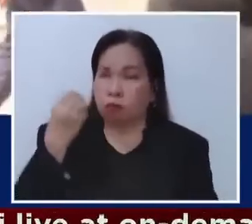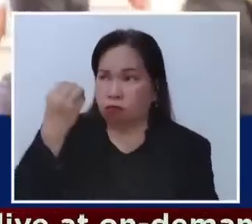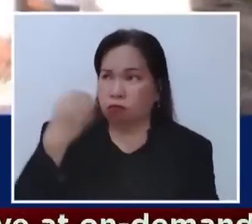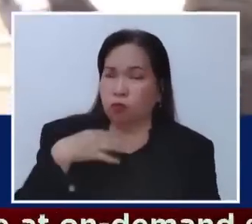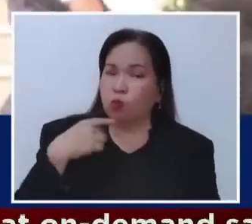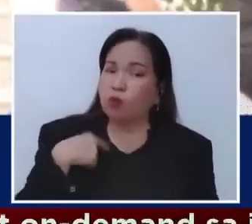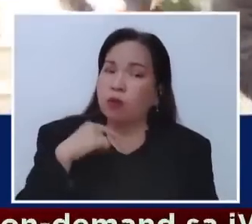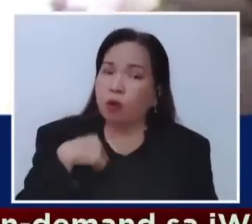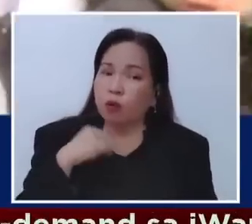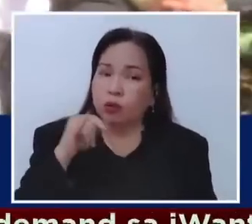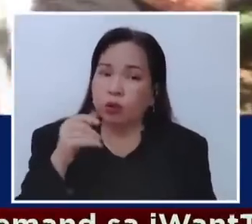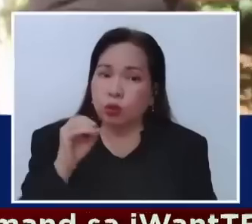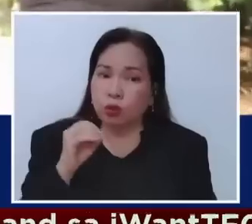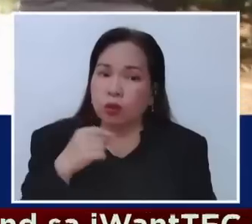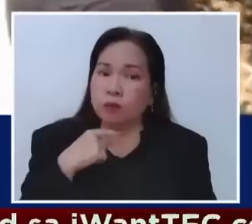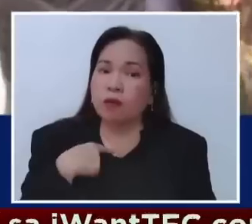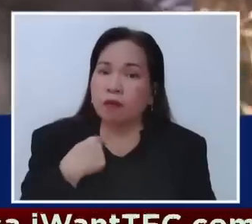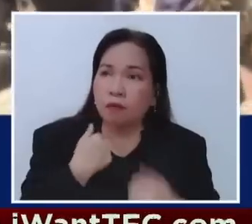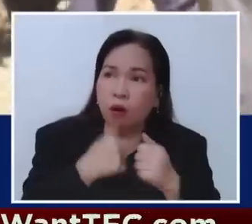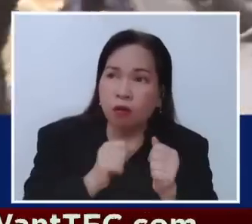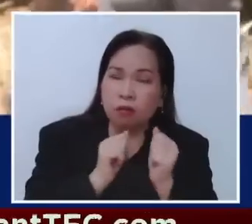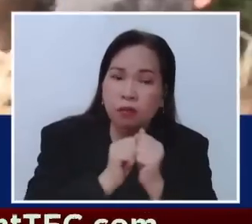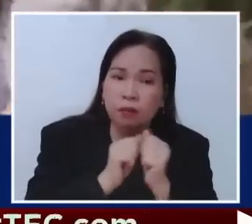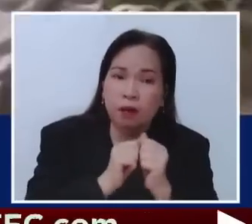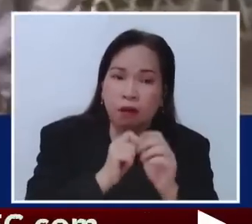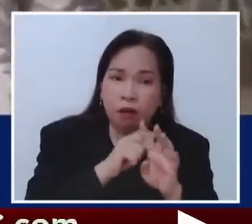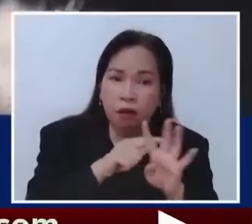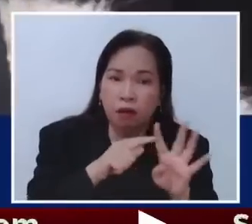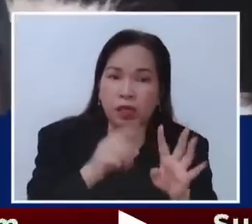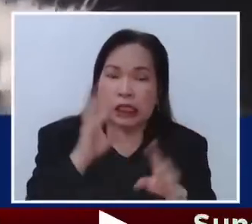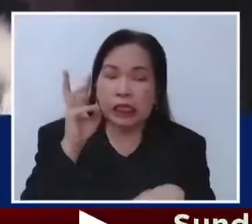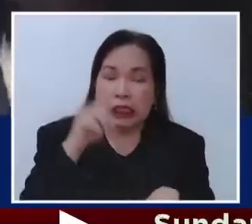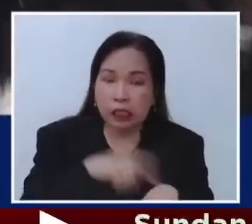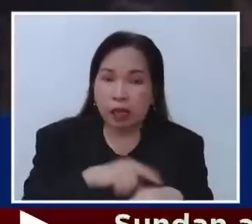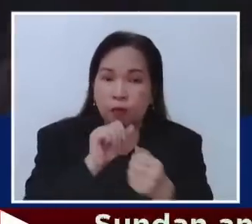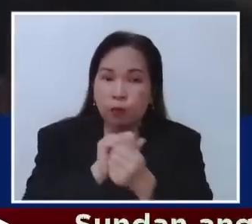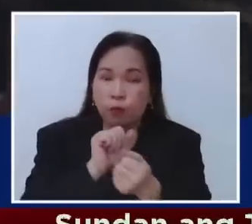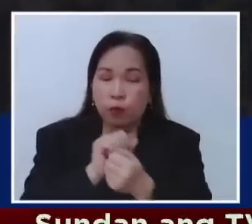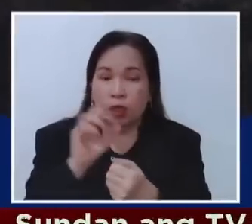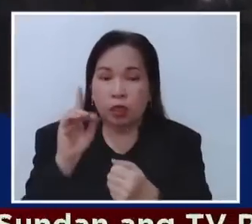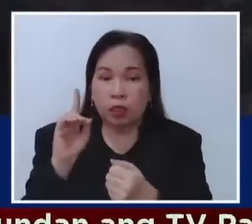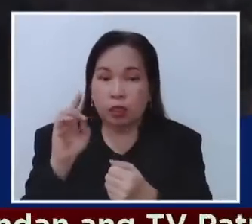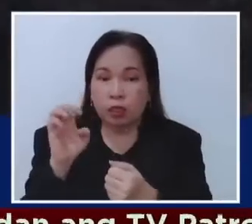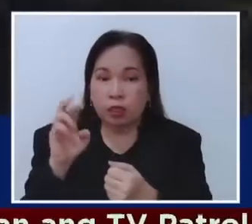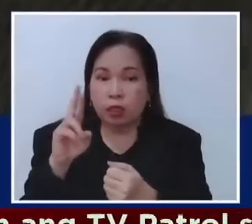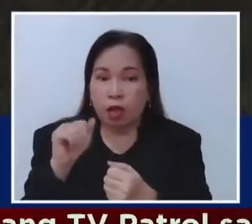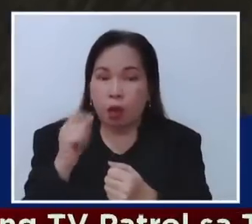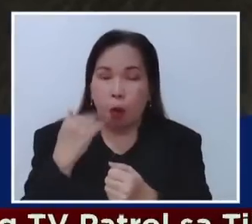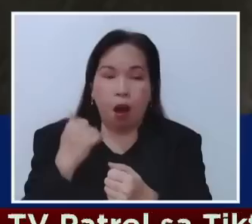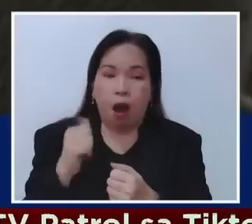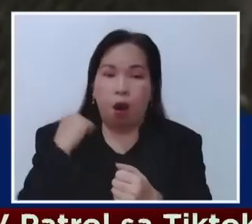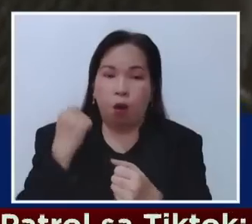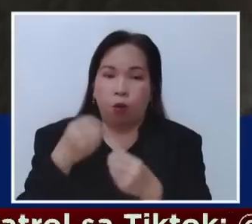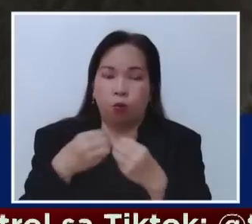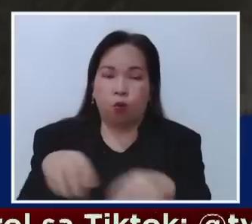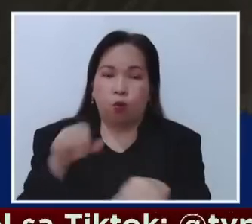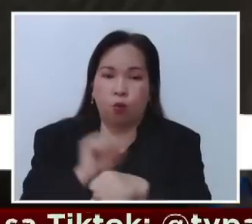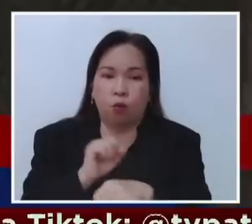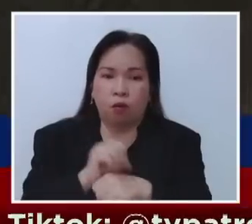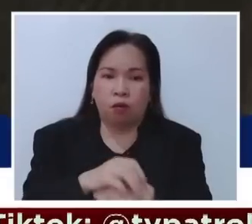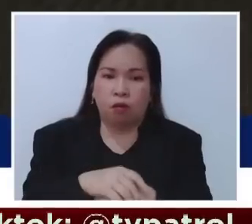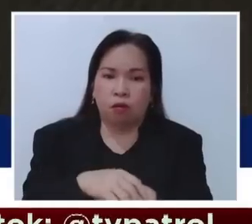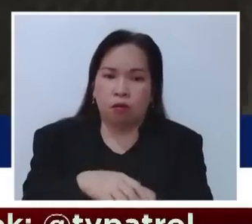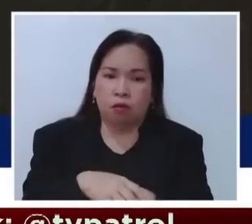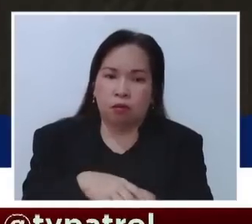NBI. Napilitan lang umano siyang samahan ng 6 na beses si Dera dahil ayaw niya mawala ng trabaho. Doon na po yung